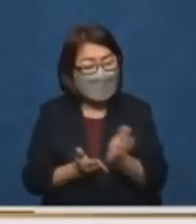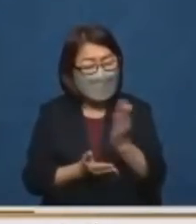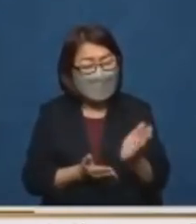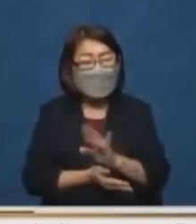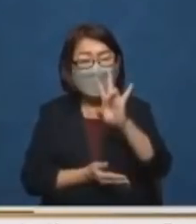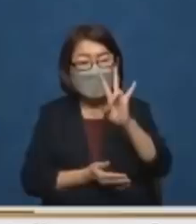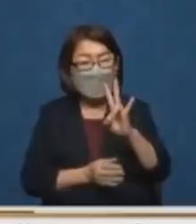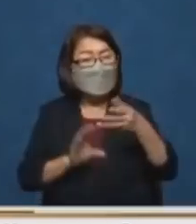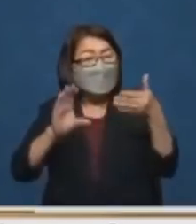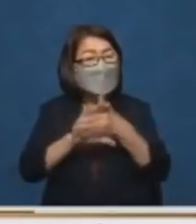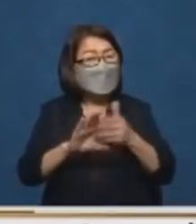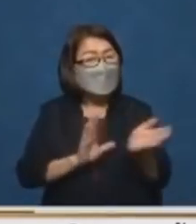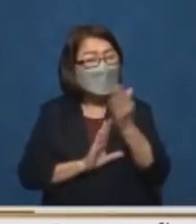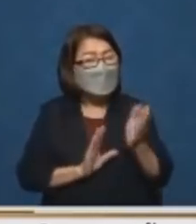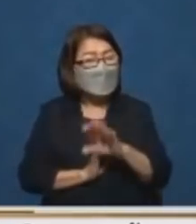ับ